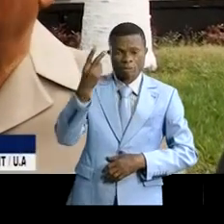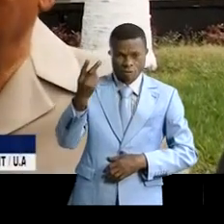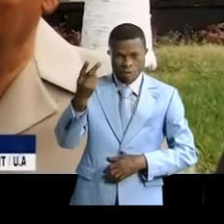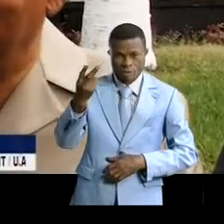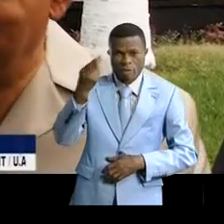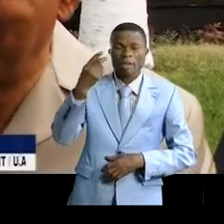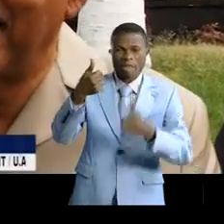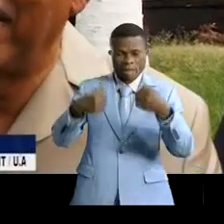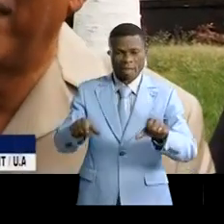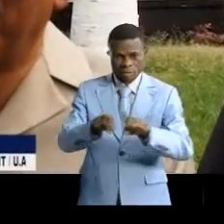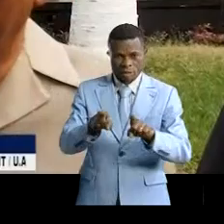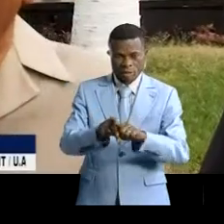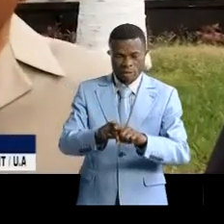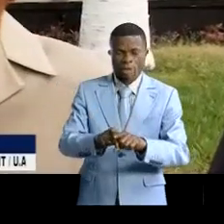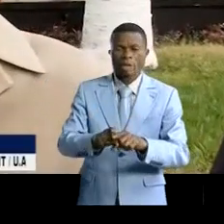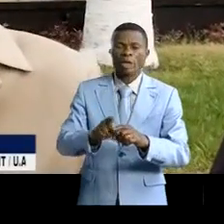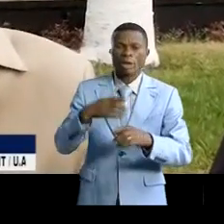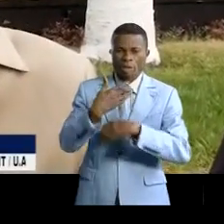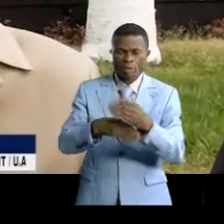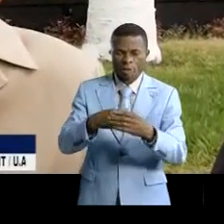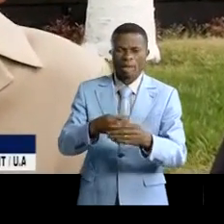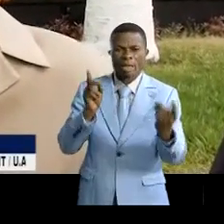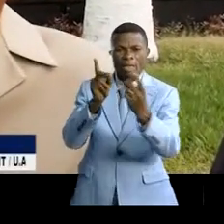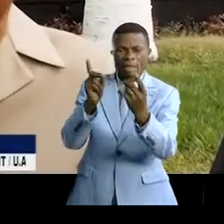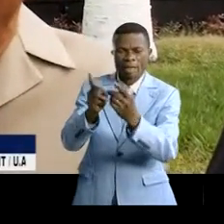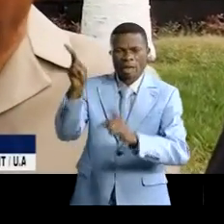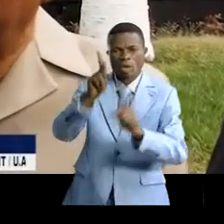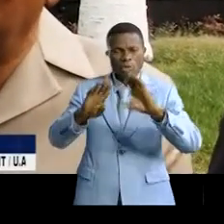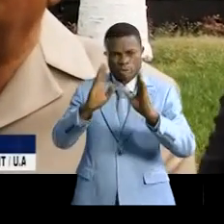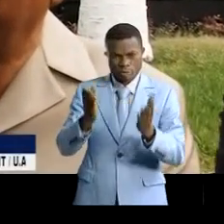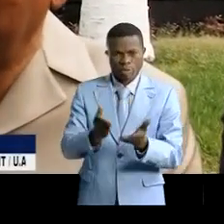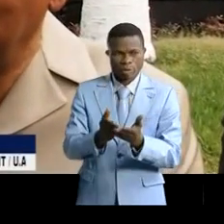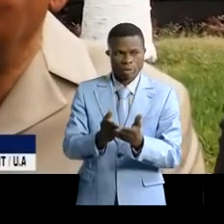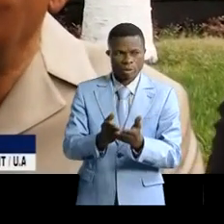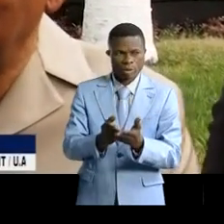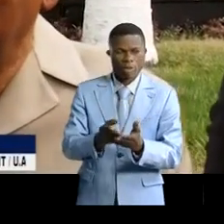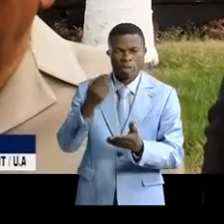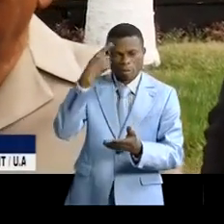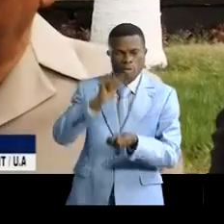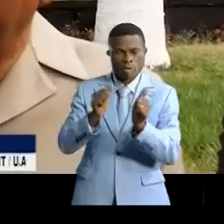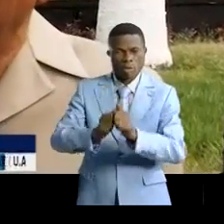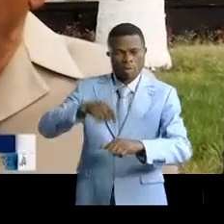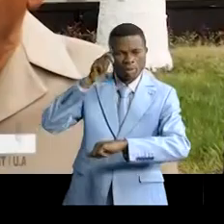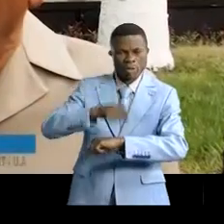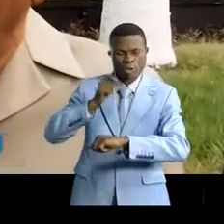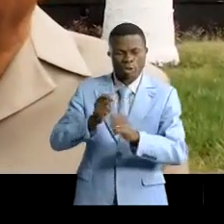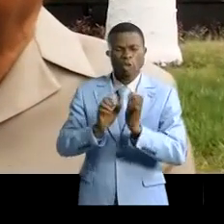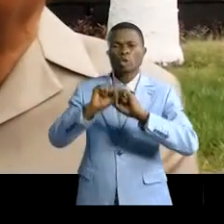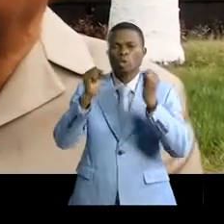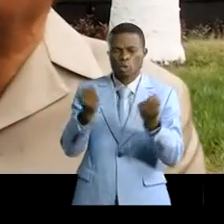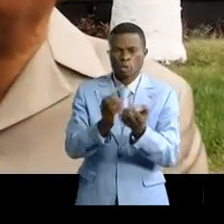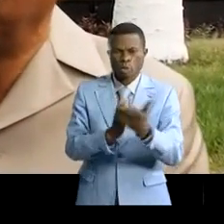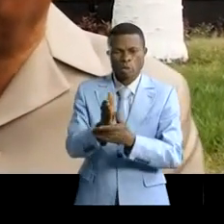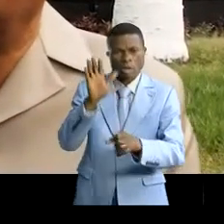la même, celle d'aller vers les populations, se battre pour une plus grande justice sociale, faire en sorte qu'il y ait une plus